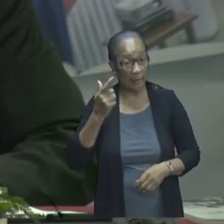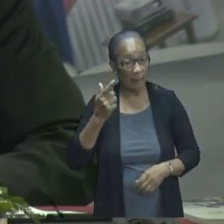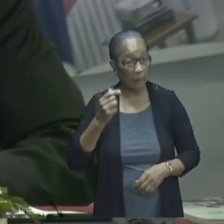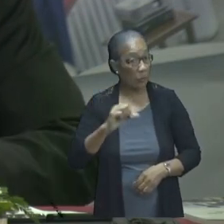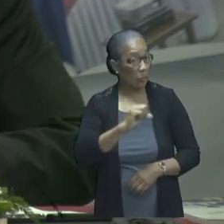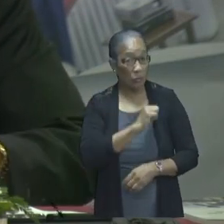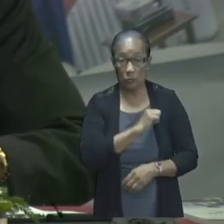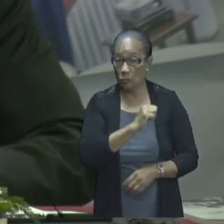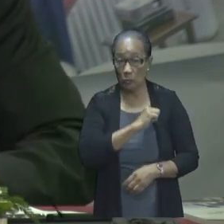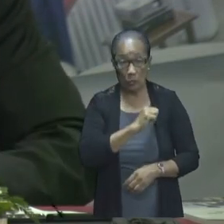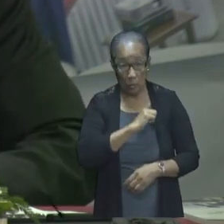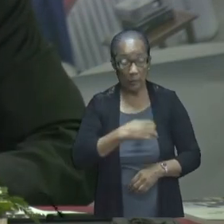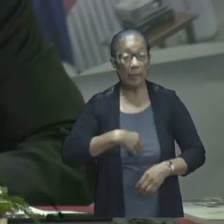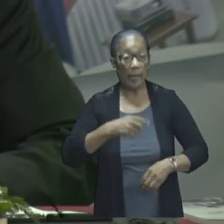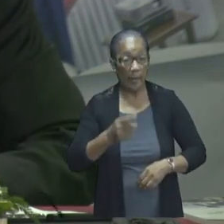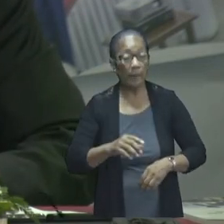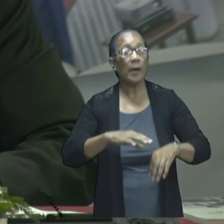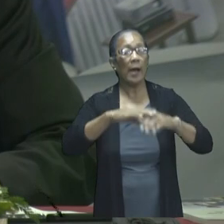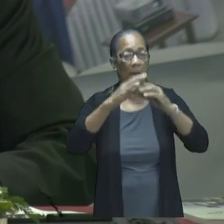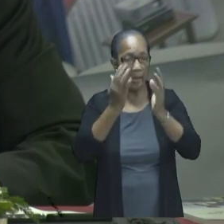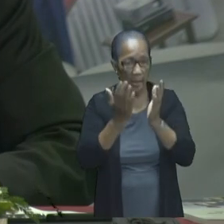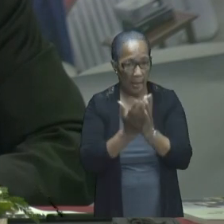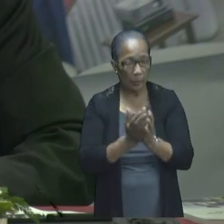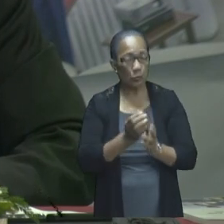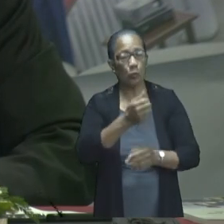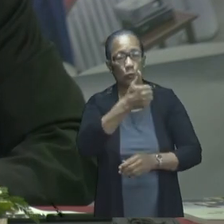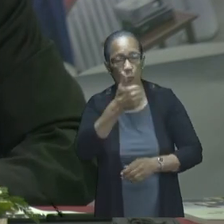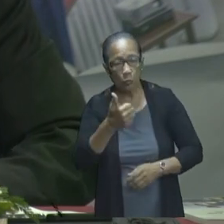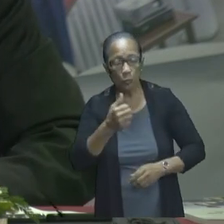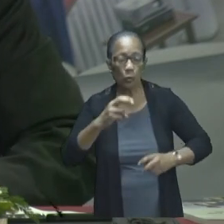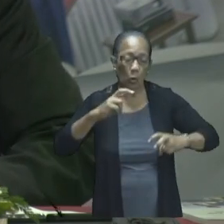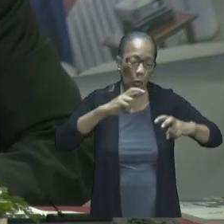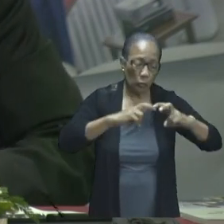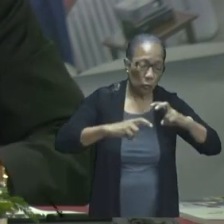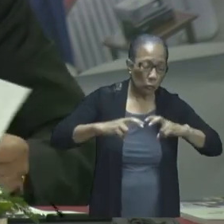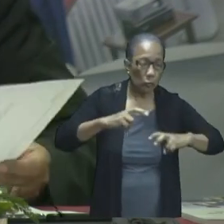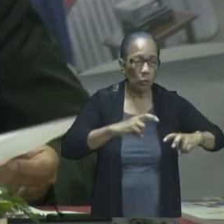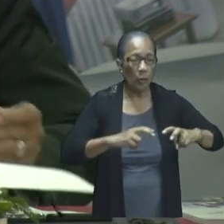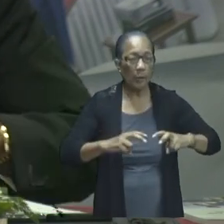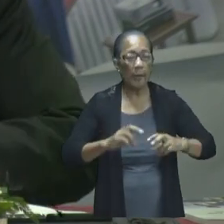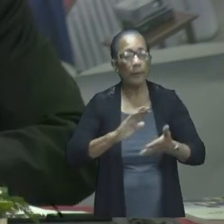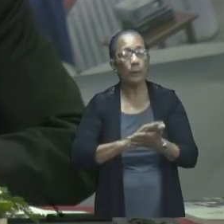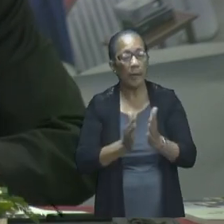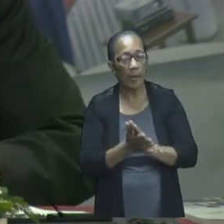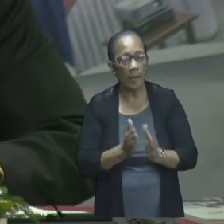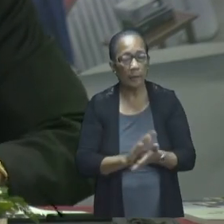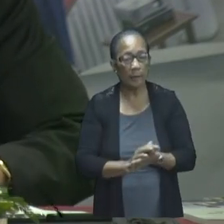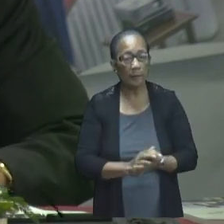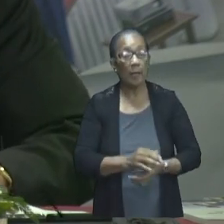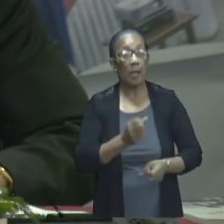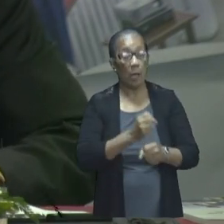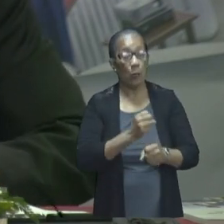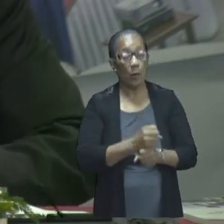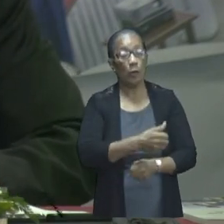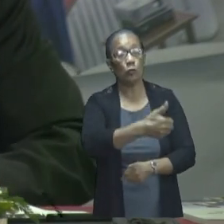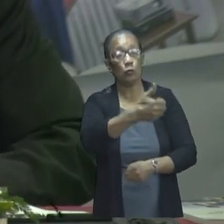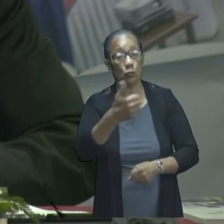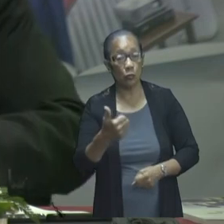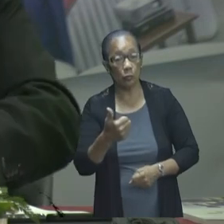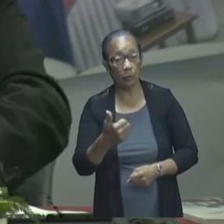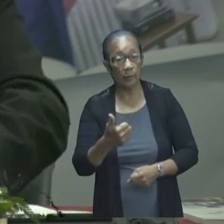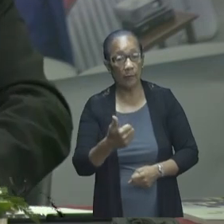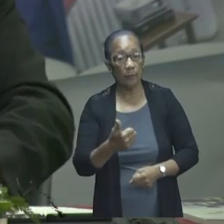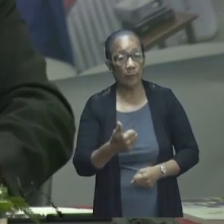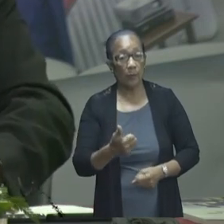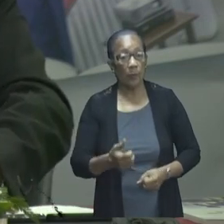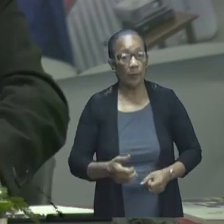in beroep en alle zaken worden door deskundigen daar bekeken onderzocht en behandeld en het functioneert heel goed en ook krijgen enorm veel